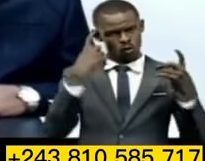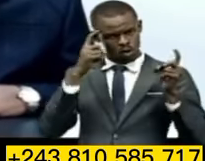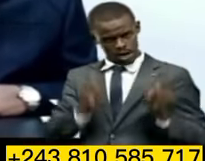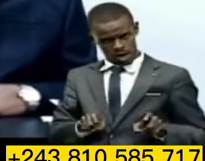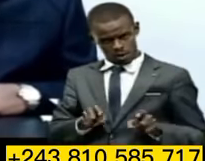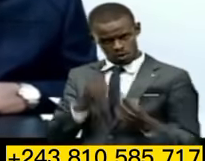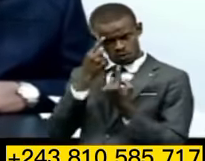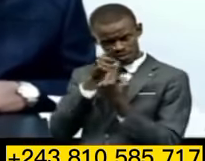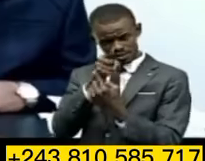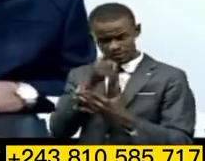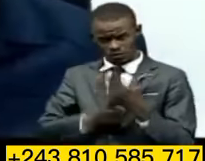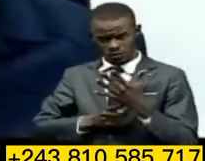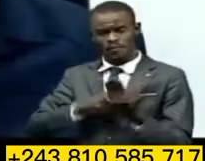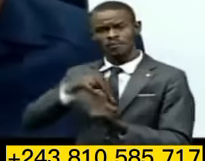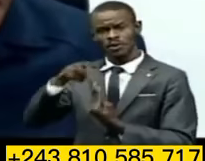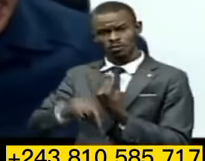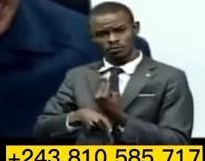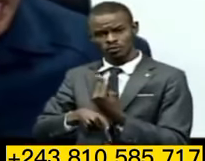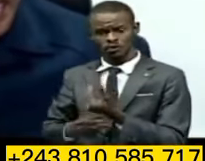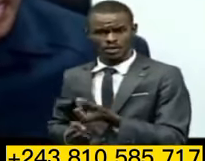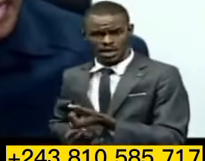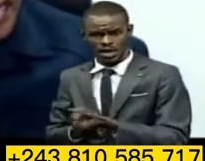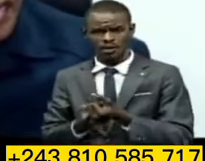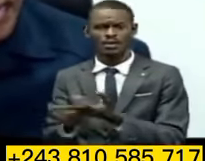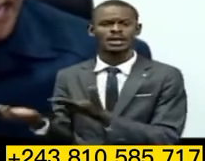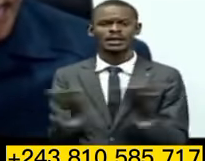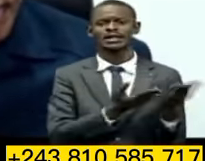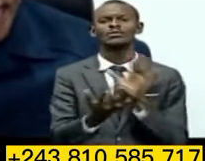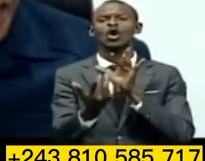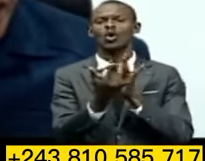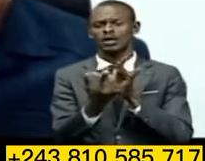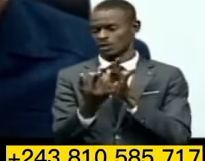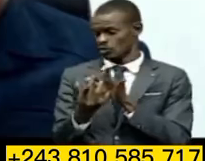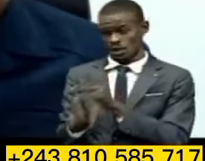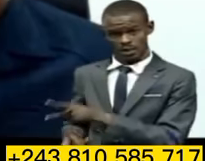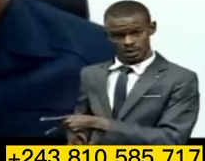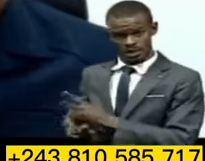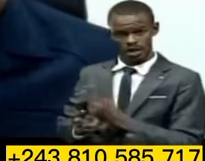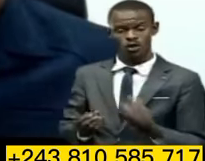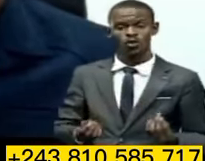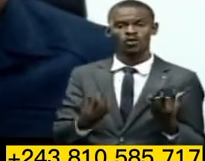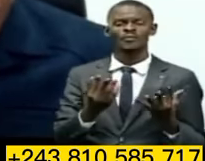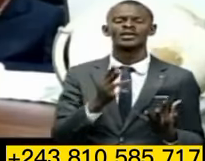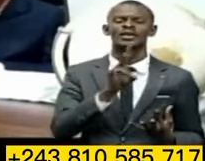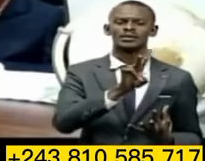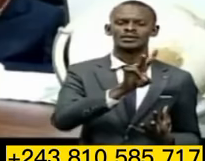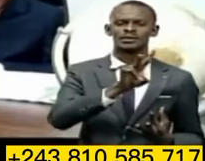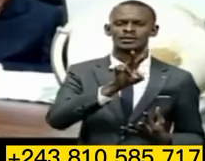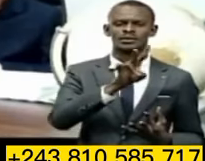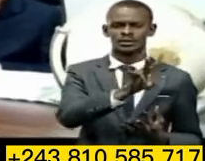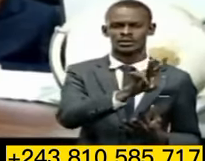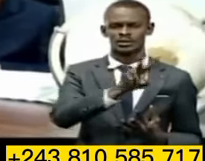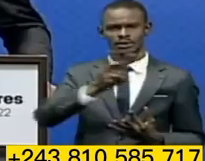au titre du projet d'appui au transport et à la connectivité. Les montants irrelatifs se chiffrent à 72,02 millions